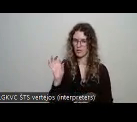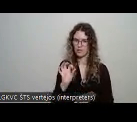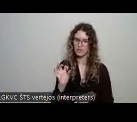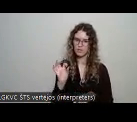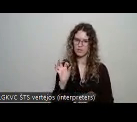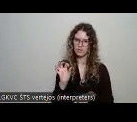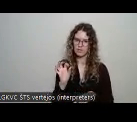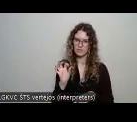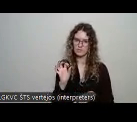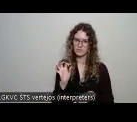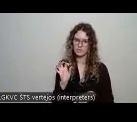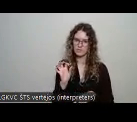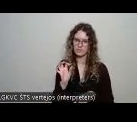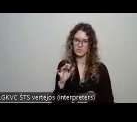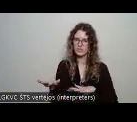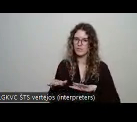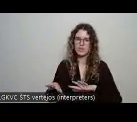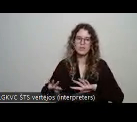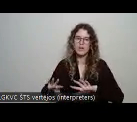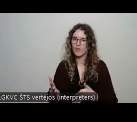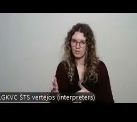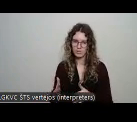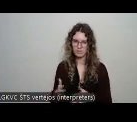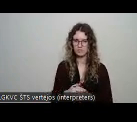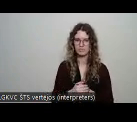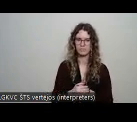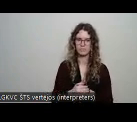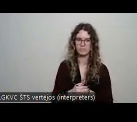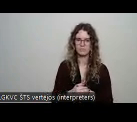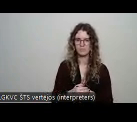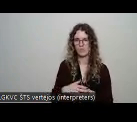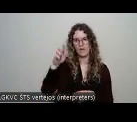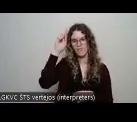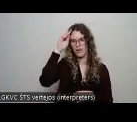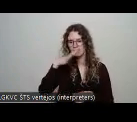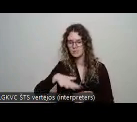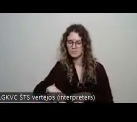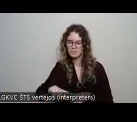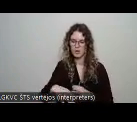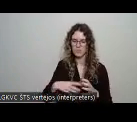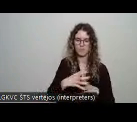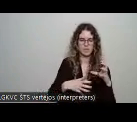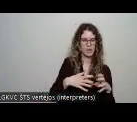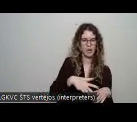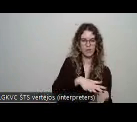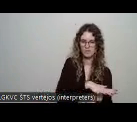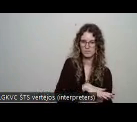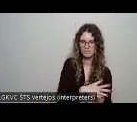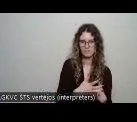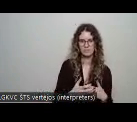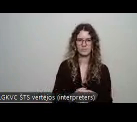atsižvelgti į kontekstą, kuriame viskas vyksta. Ir tai gali būti šalis ar visas pasaulis. Ir